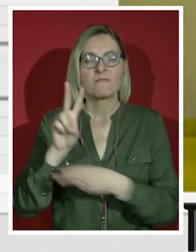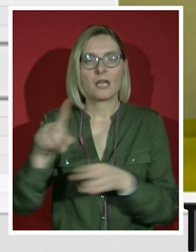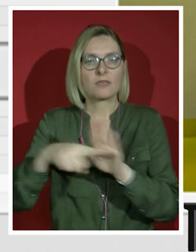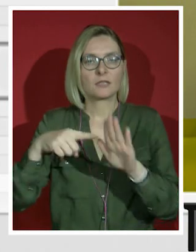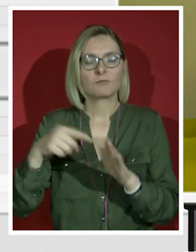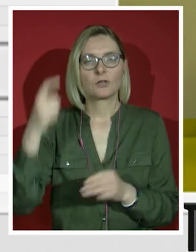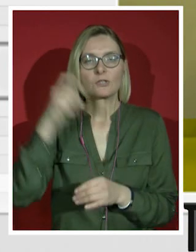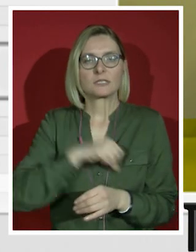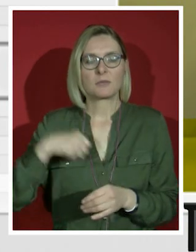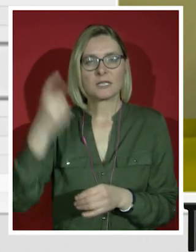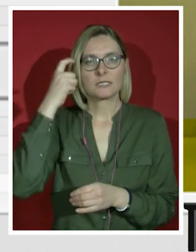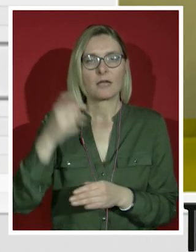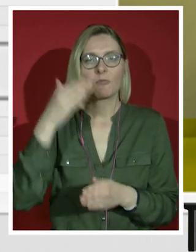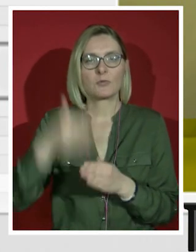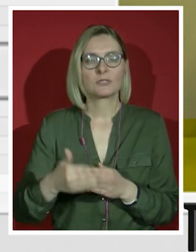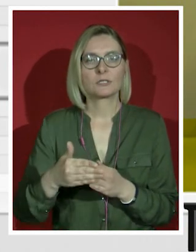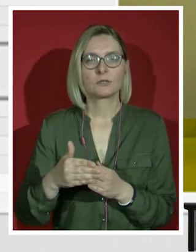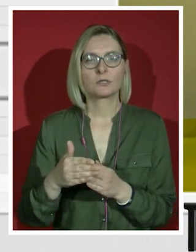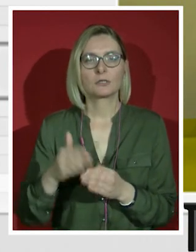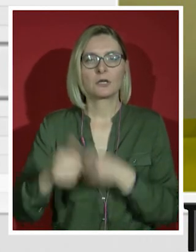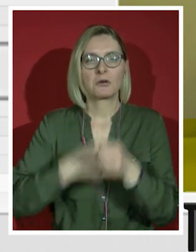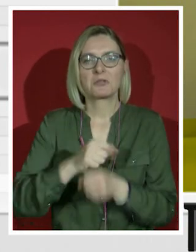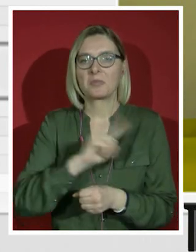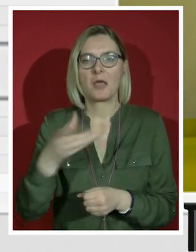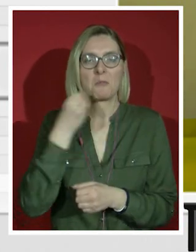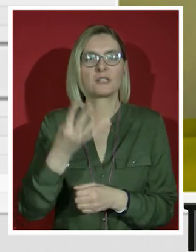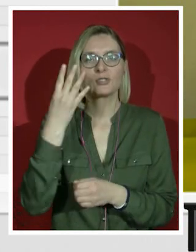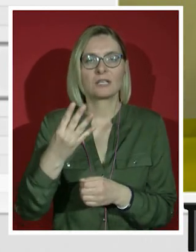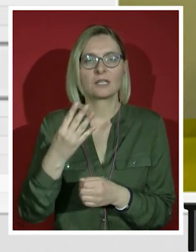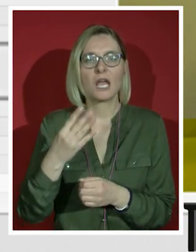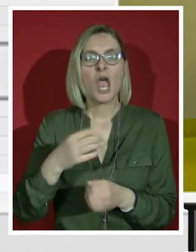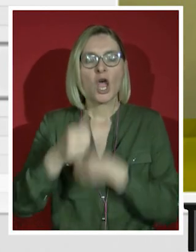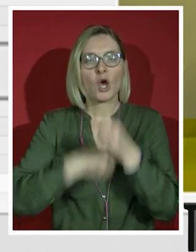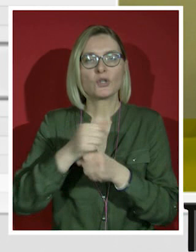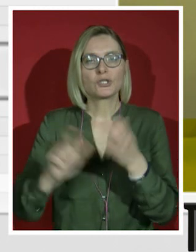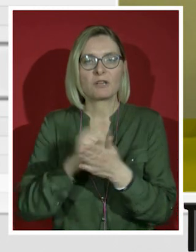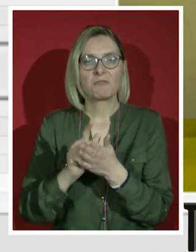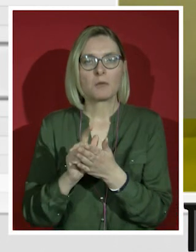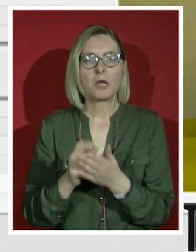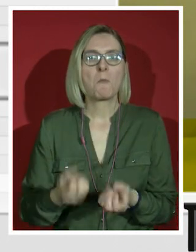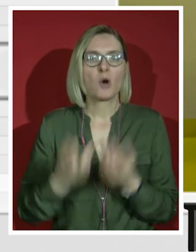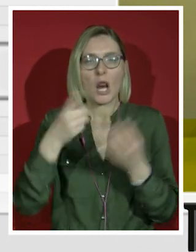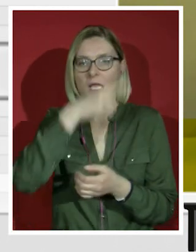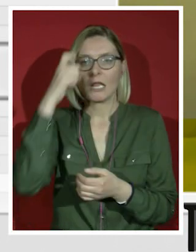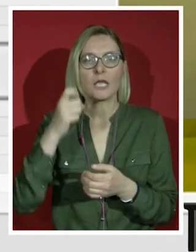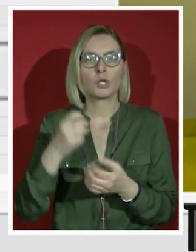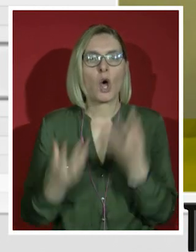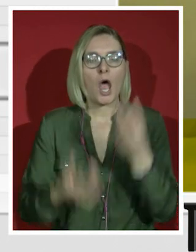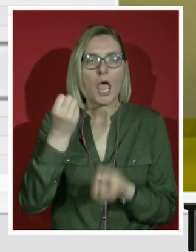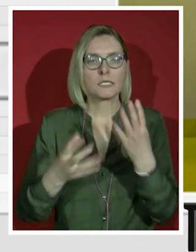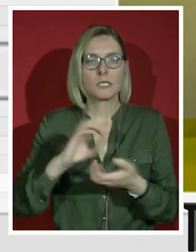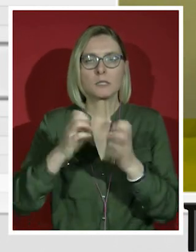дека во последно време немаме 4 годишни времења, се е сведено на зима и лето, големи осцилации на температурите,